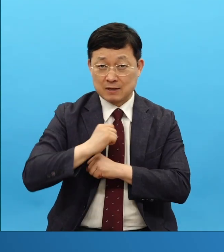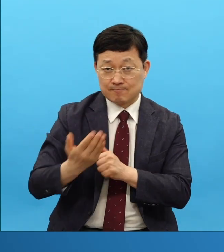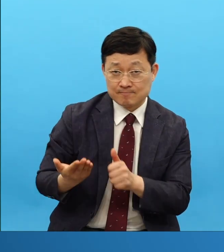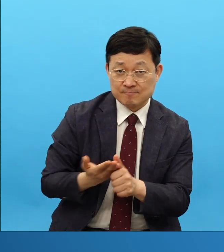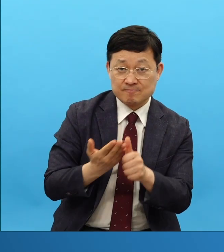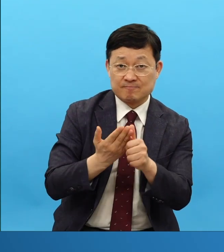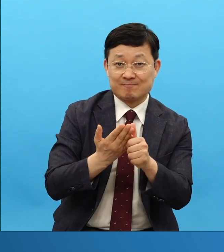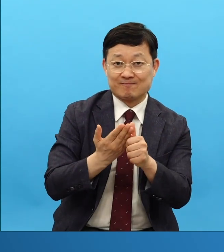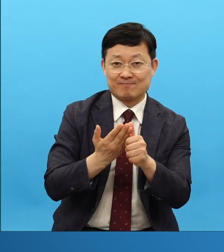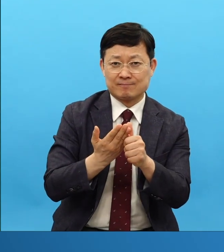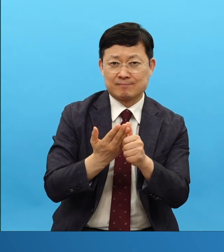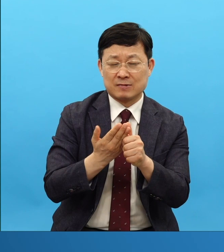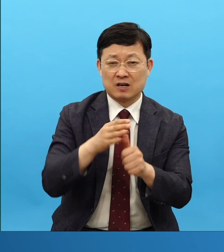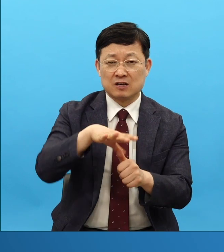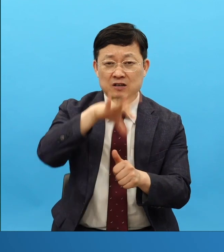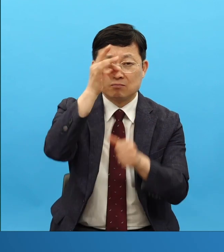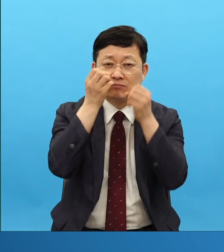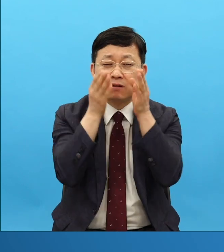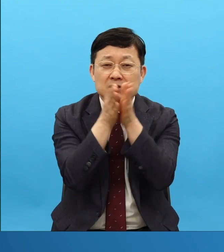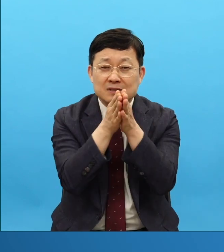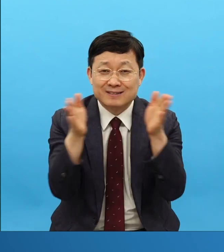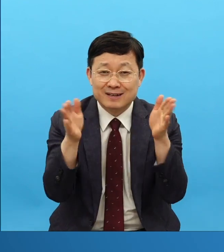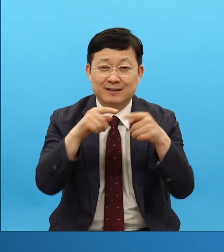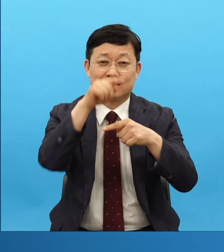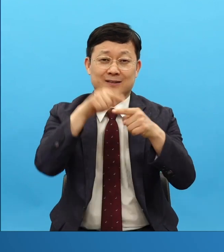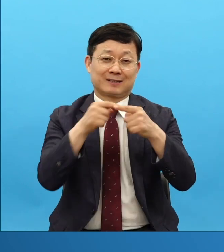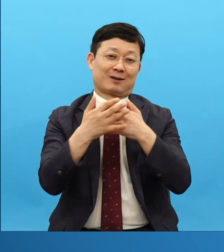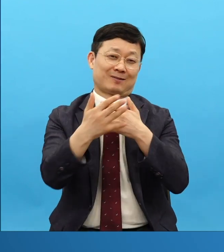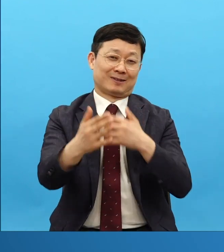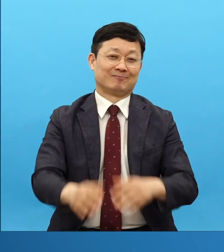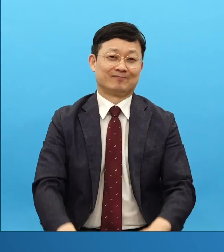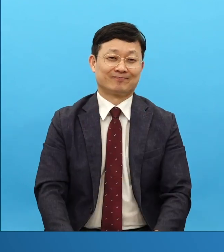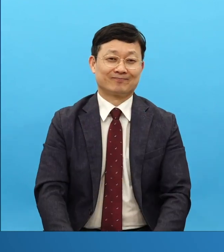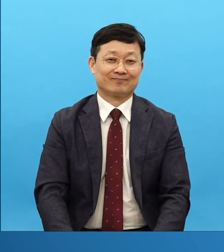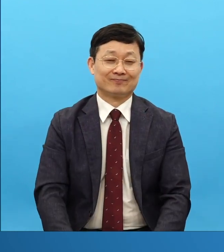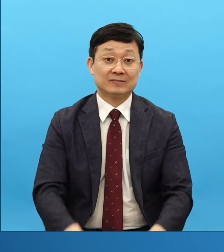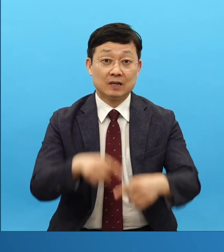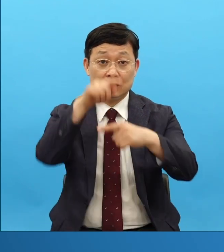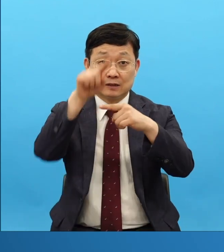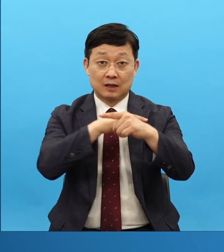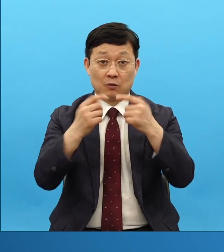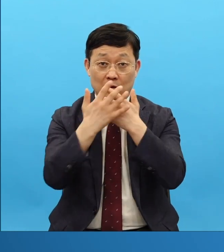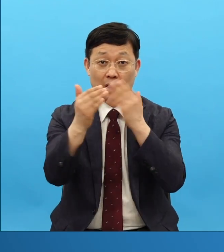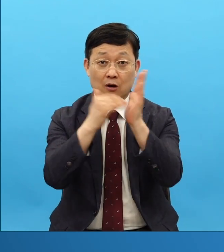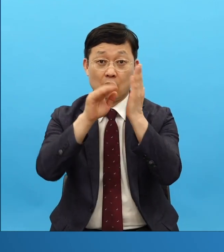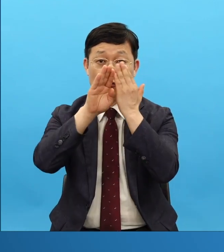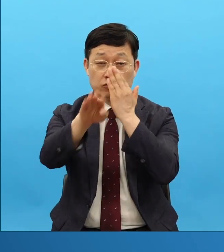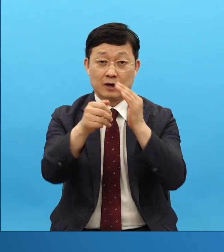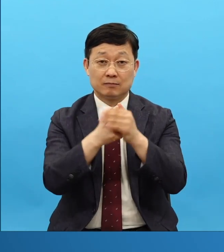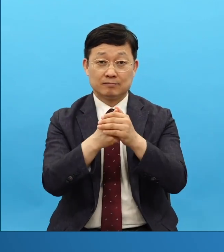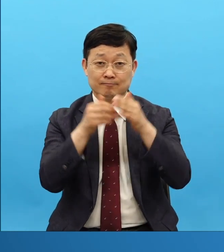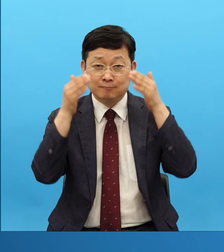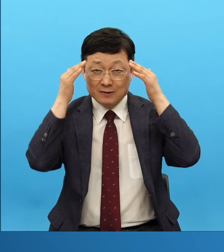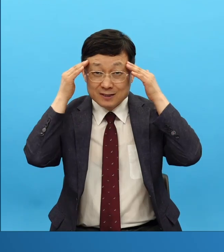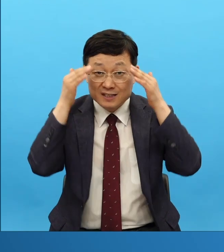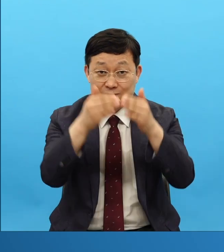키워내는 첫걸음이 되는 대회입니다. 아울러 대회 이후 본격적으로